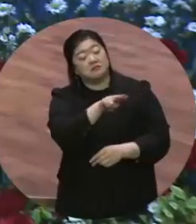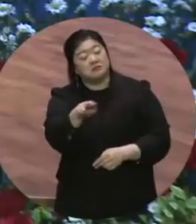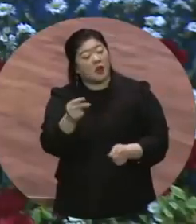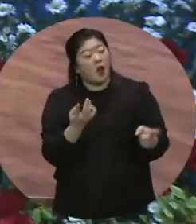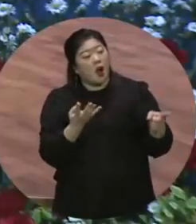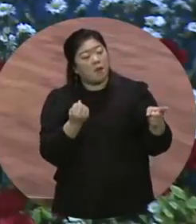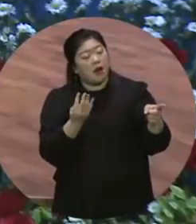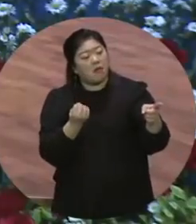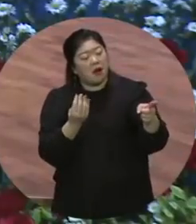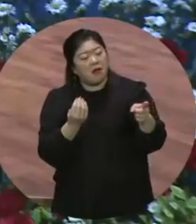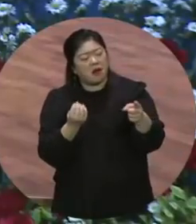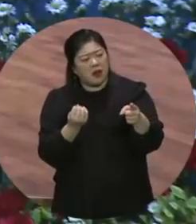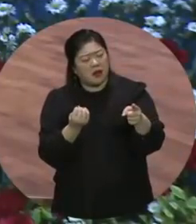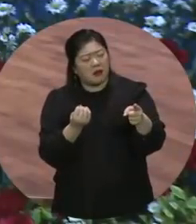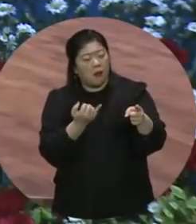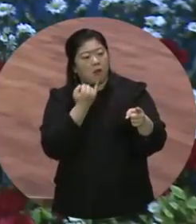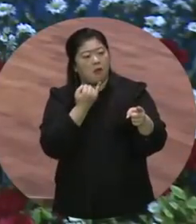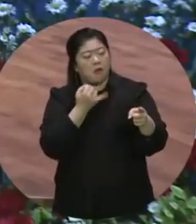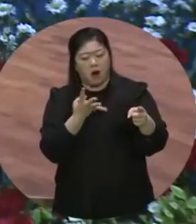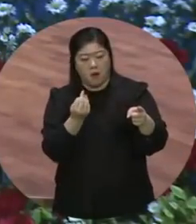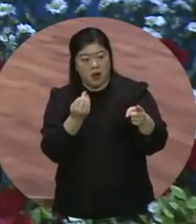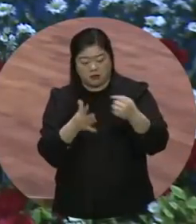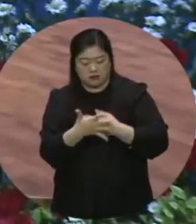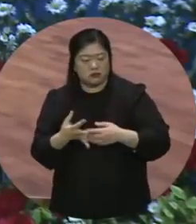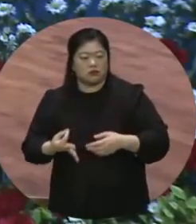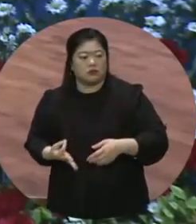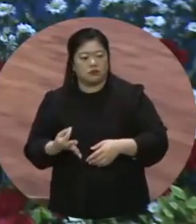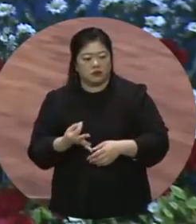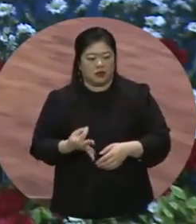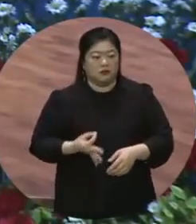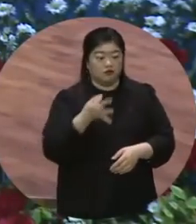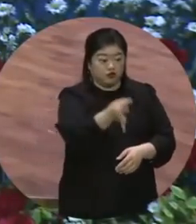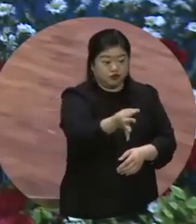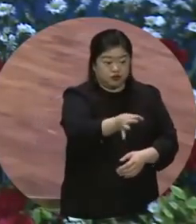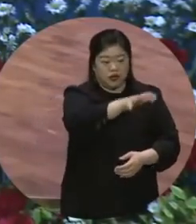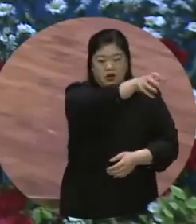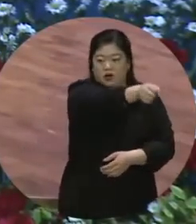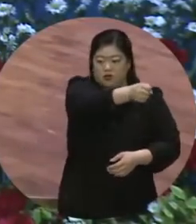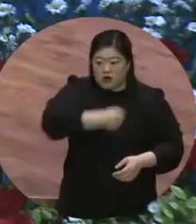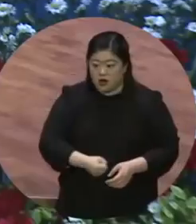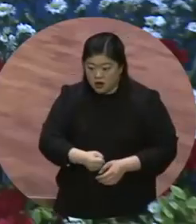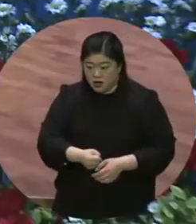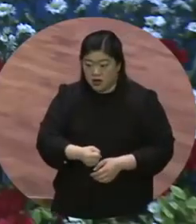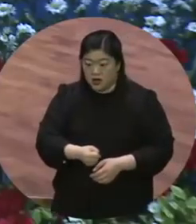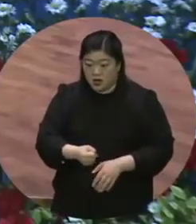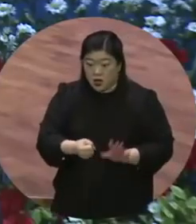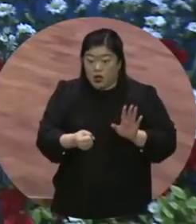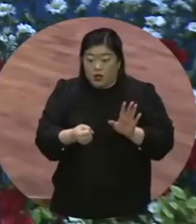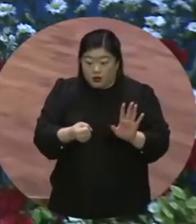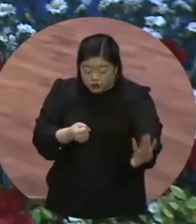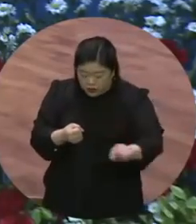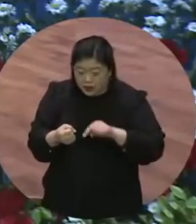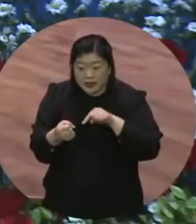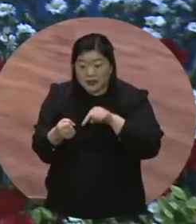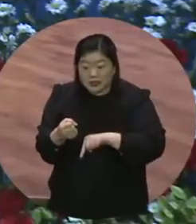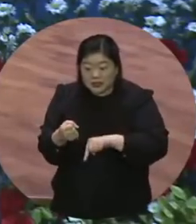그 한 노예를 돈을 주고 값을 지불하고 사고 나서 그